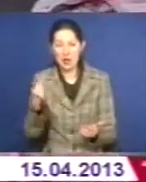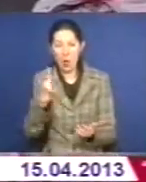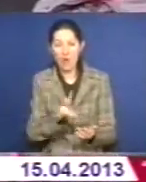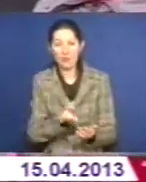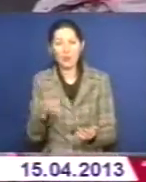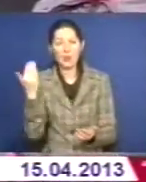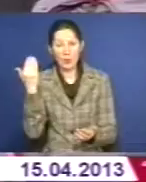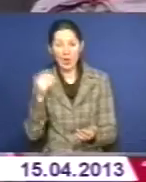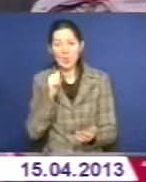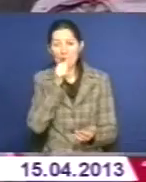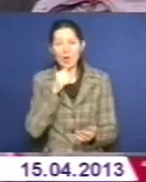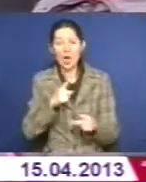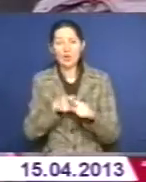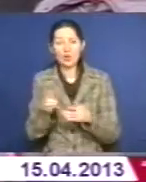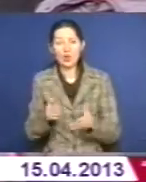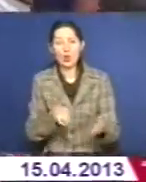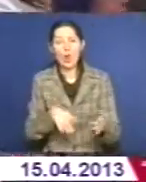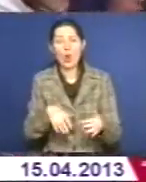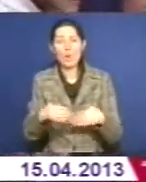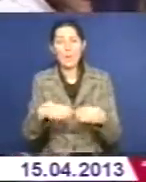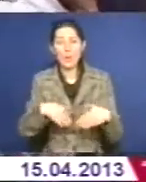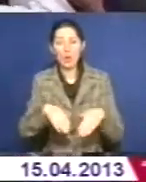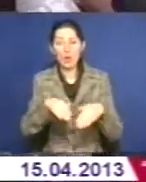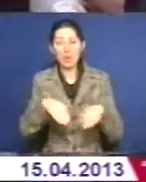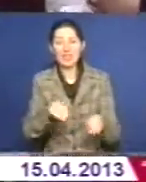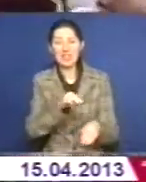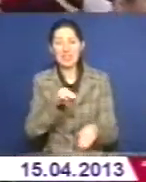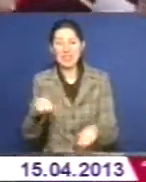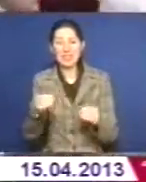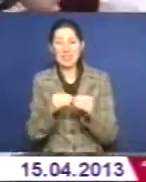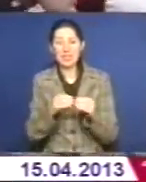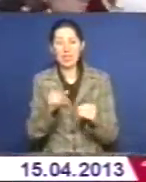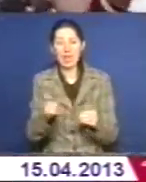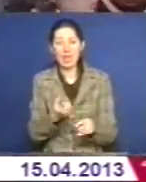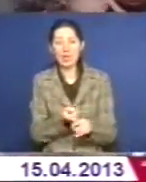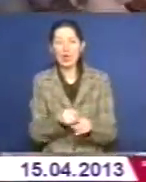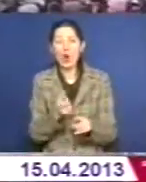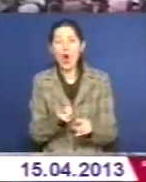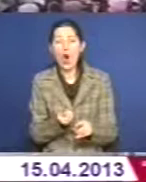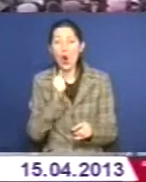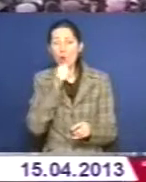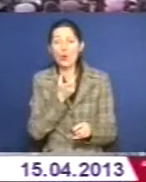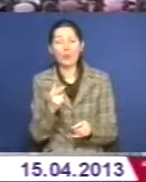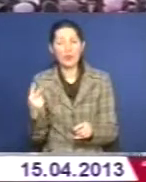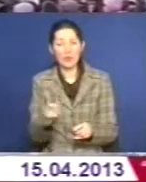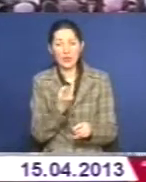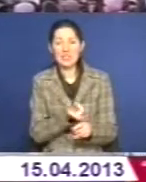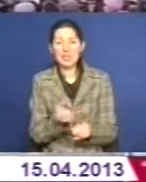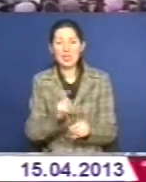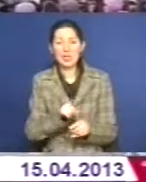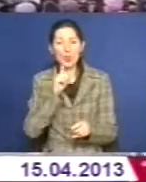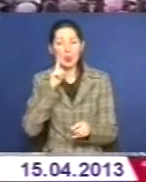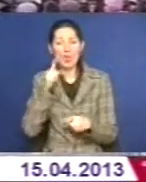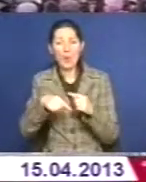пройшли десятки тисяч людей. Цього року до щирої молитви долучилось вдвічі більше. Молоде покоління, воно також повинно